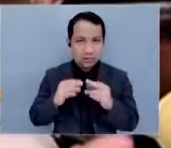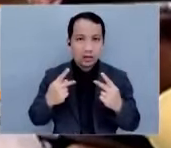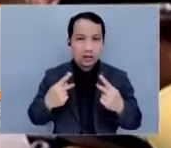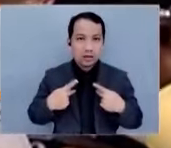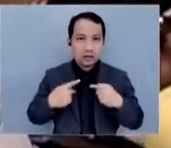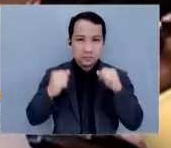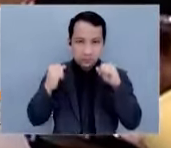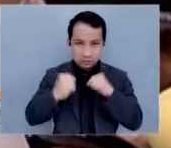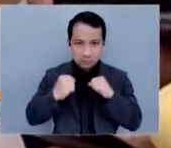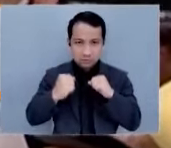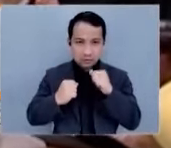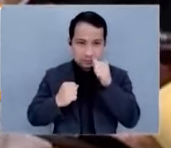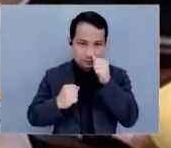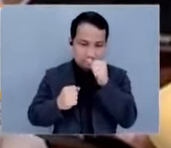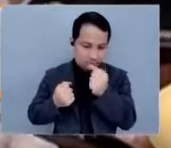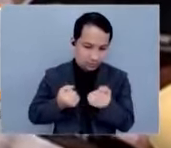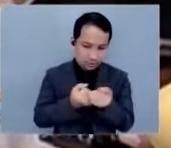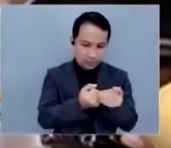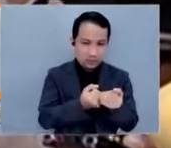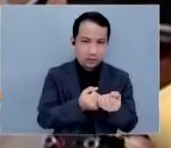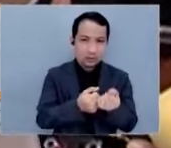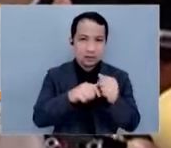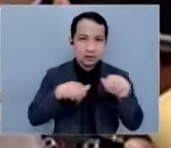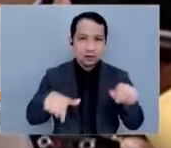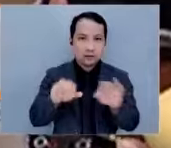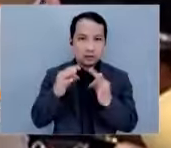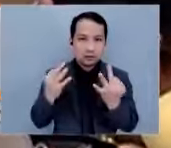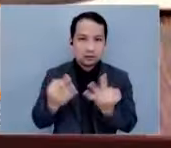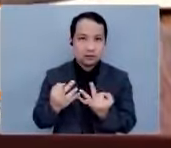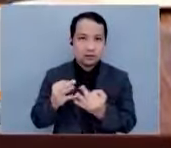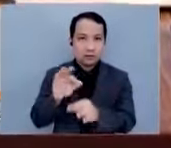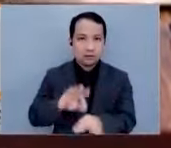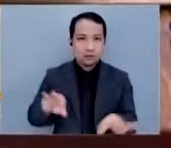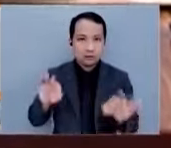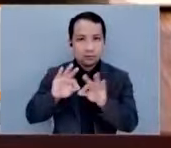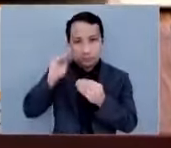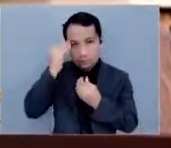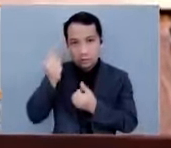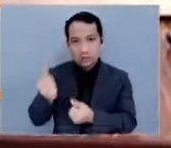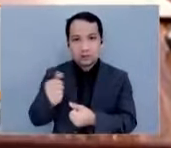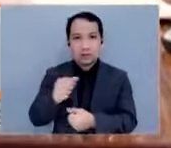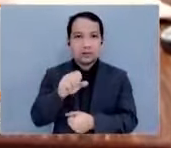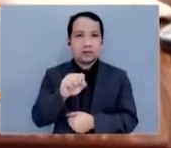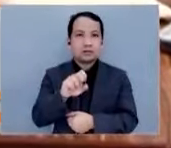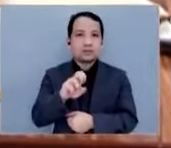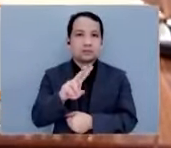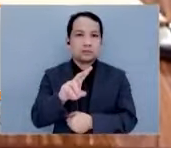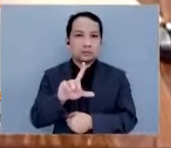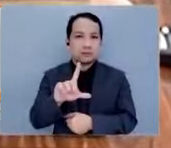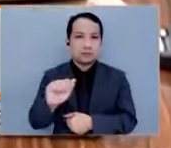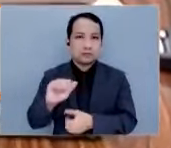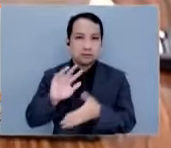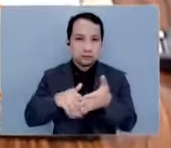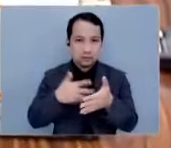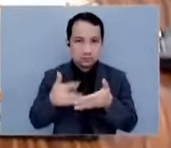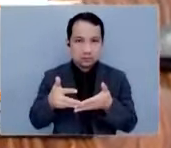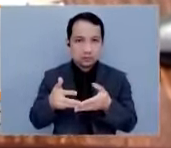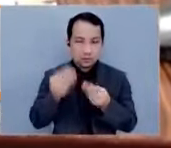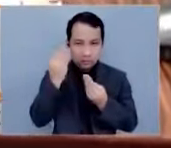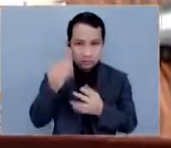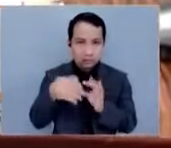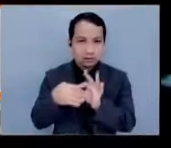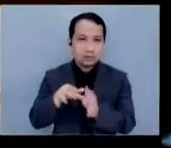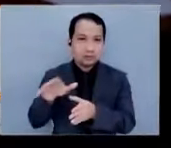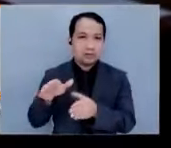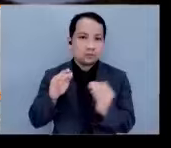na susustentuhan niya ang kanyang pamilya. Kailangan niyang sundin ni Sevilla bago makapag-schedule ulit sa pagdinig ng kanyang